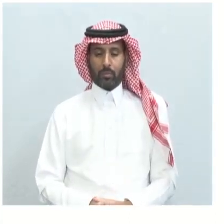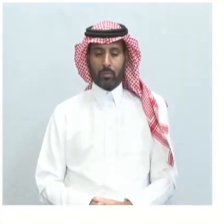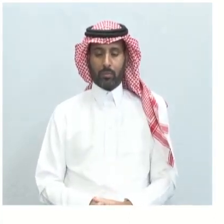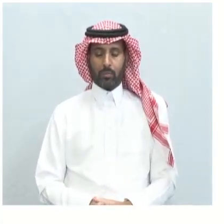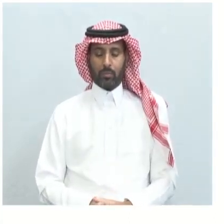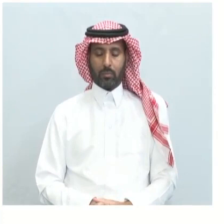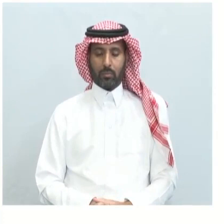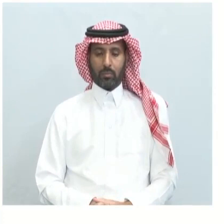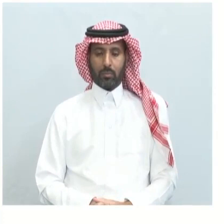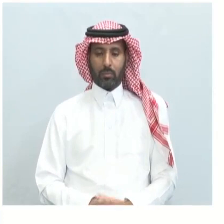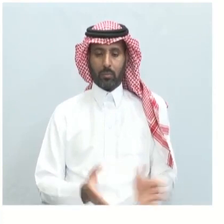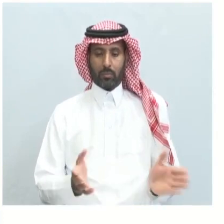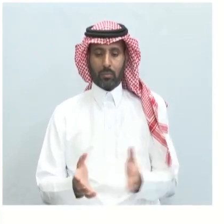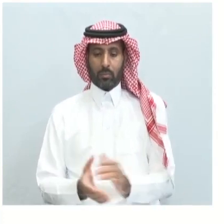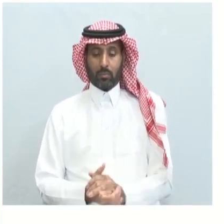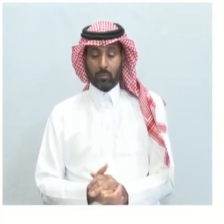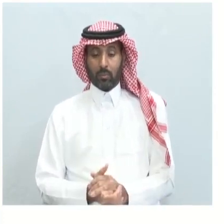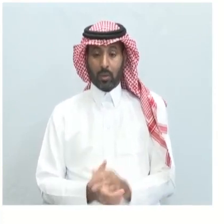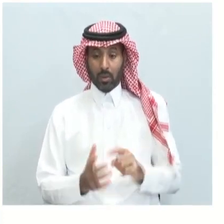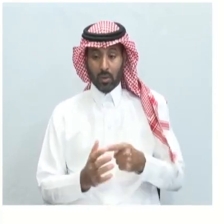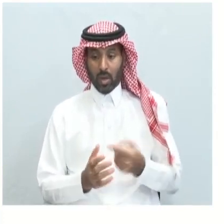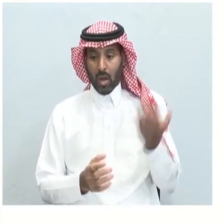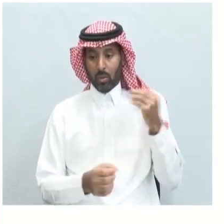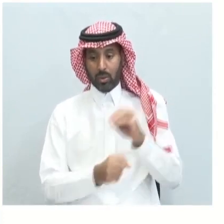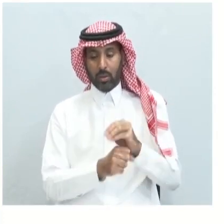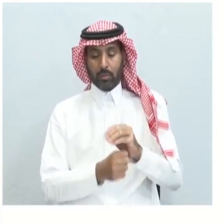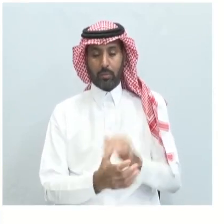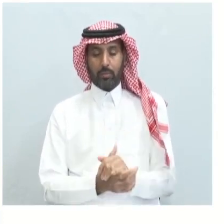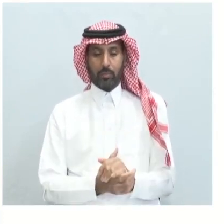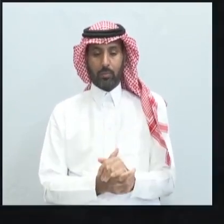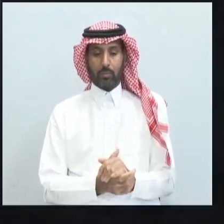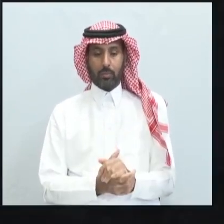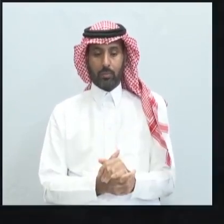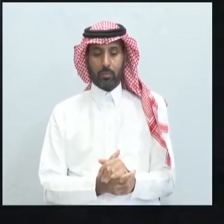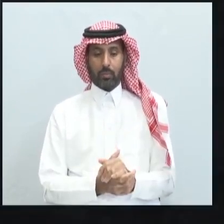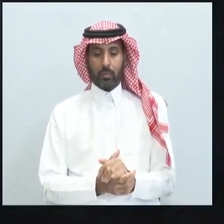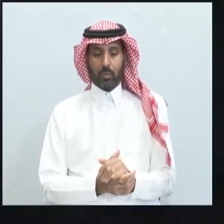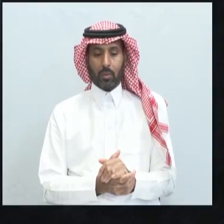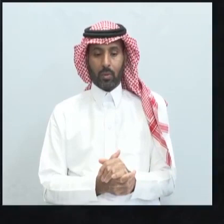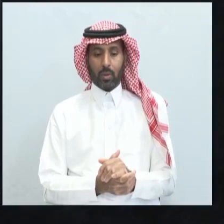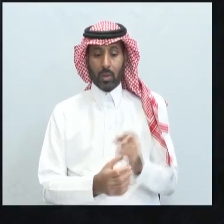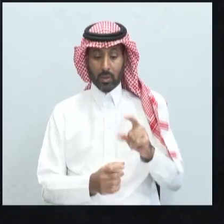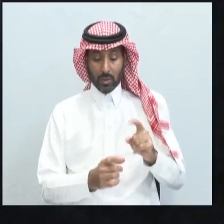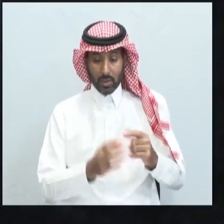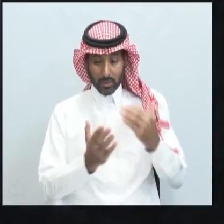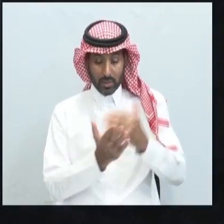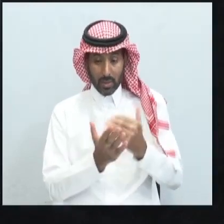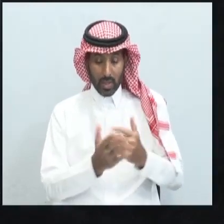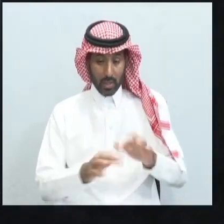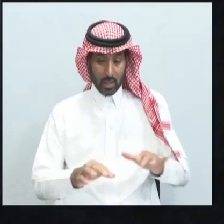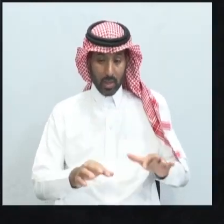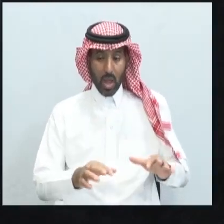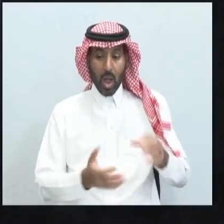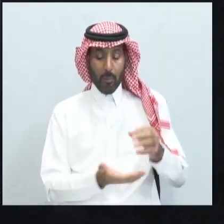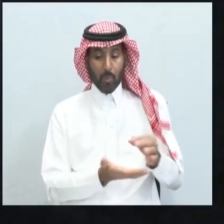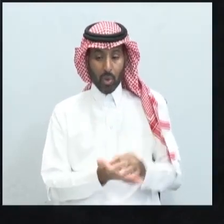الذكيه بالاضافه الى التقنيات التي تعلمنا عليها قبل قليل وهي تقنيات اجهزه انترنت الاشياء وتقنيه المدن